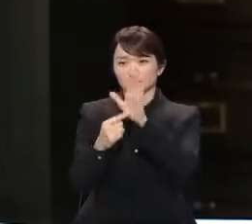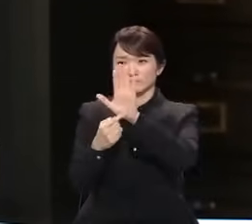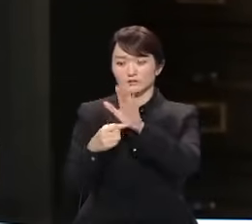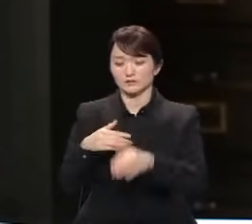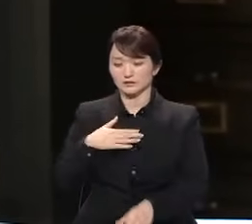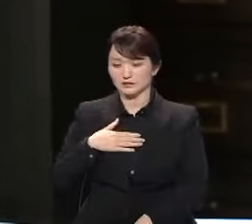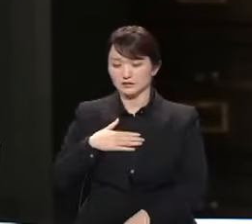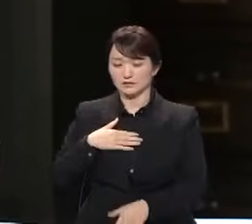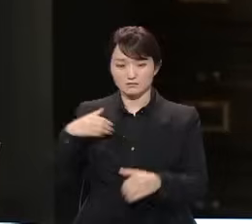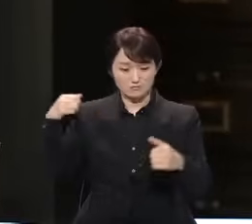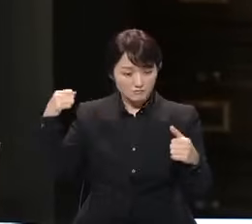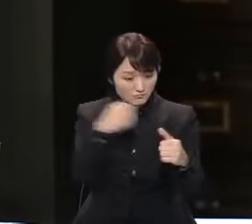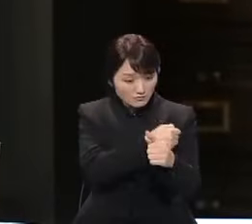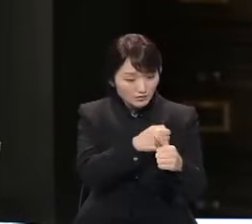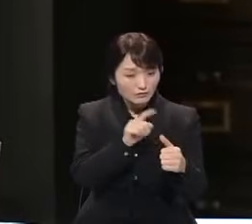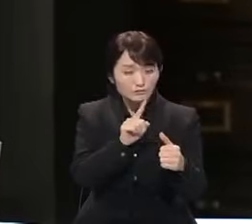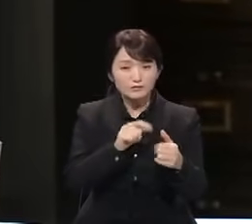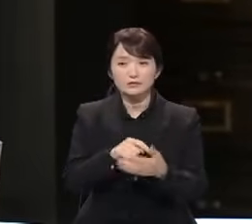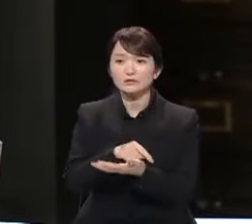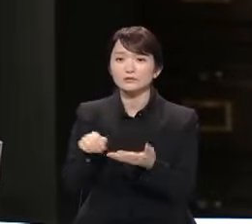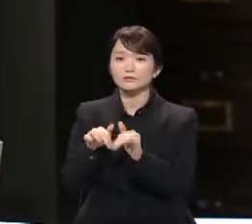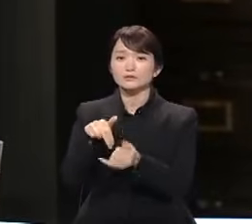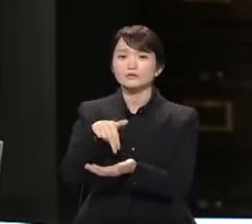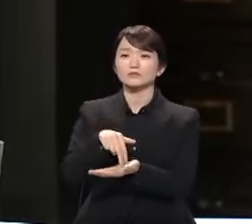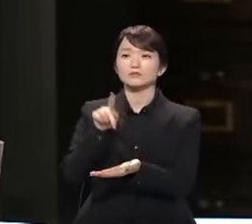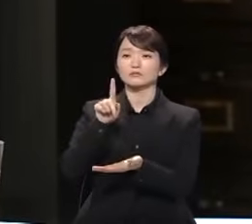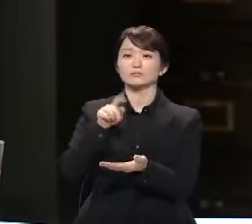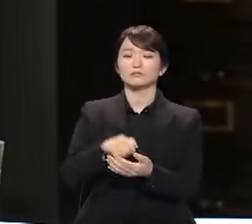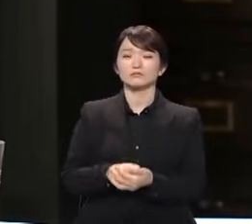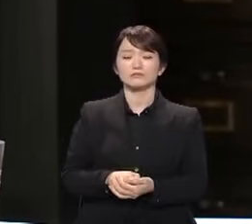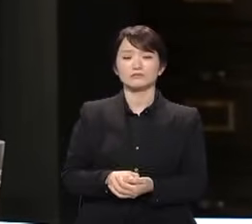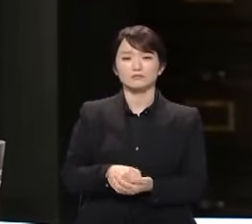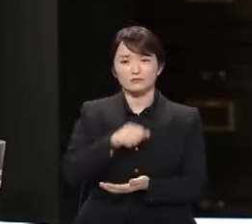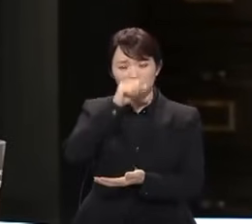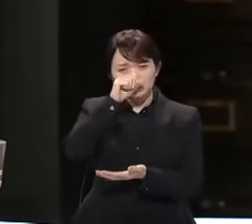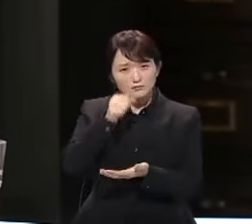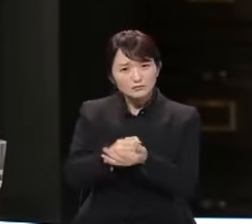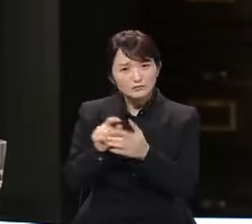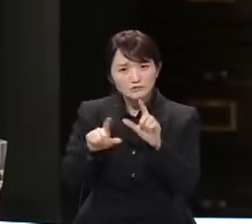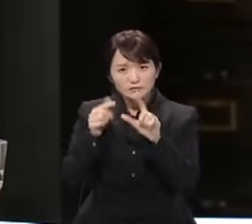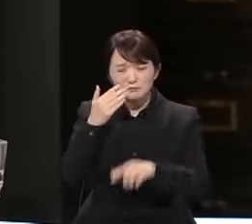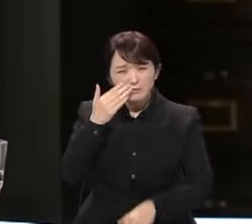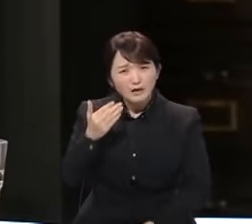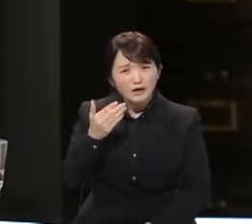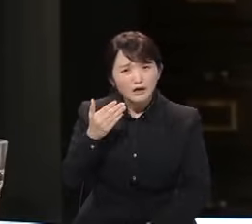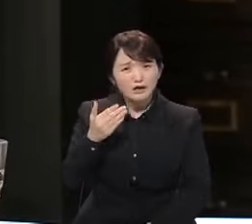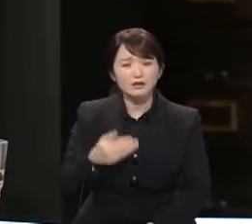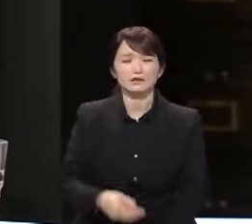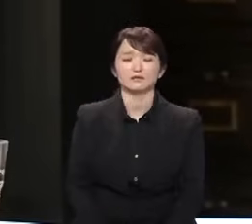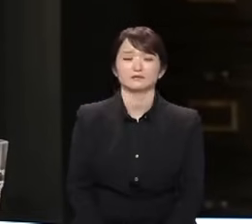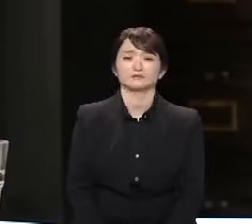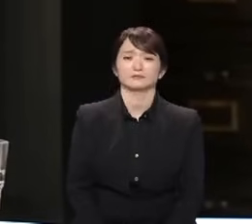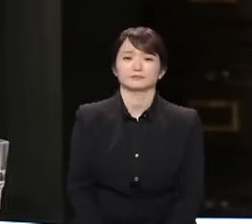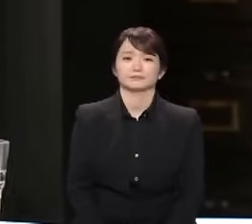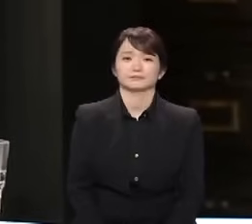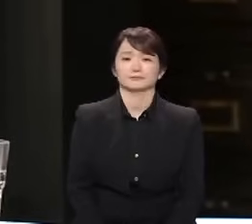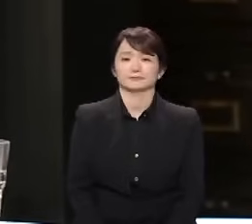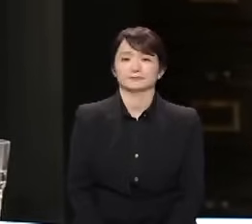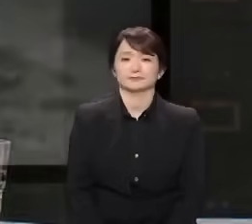나와. 이러면 이 피해자분이 이 정상적인 삶이 가능하겠습니까? 자 직접 들어보시죠.